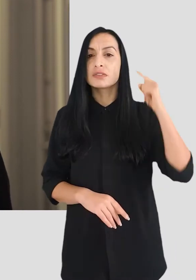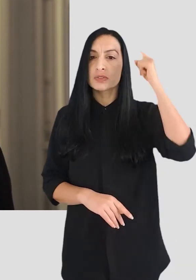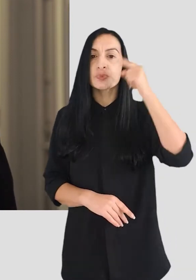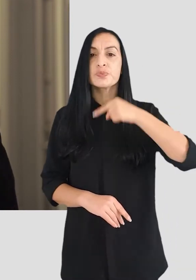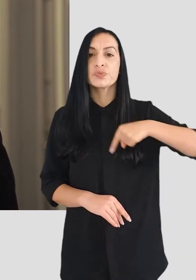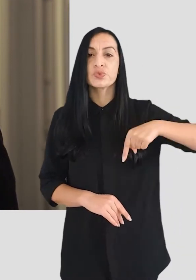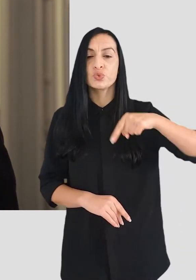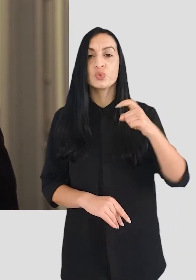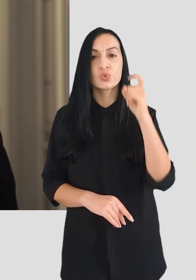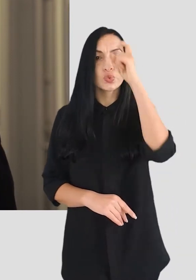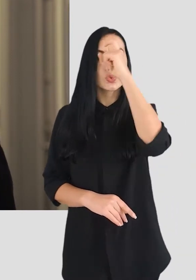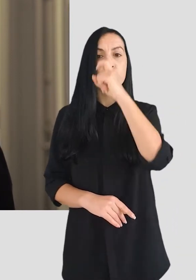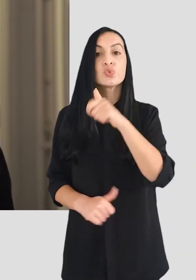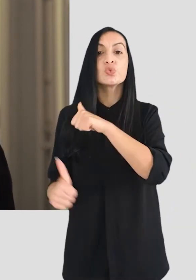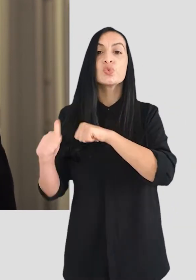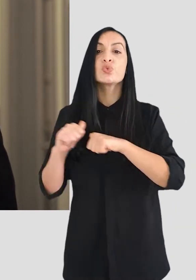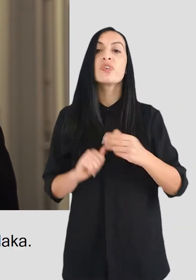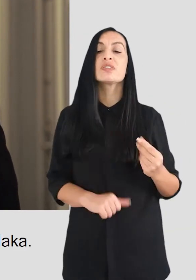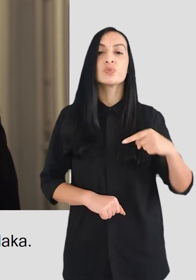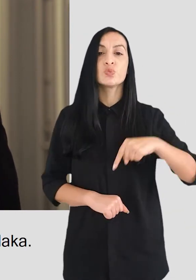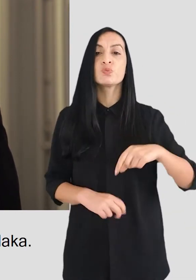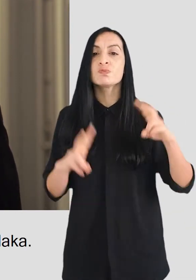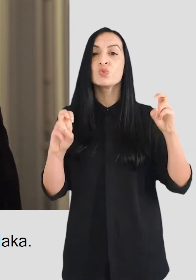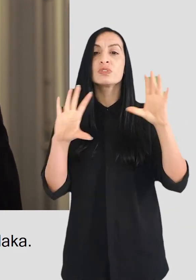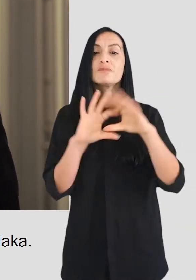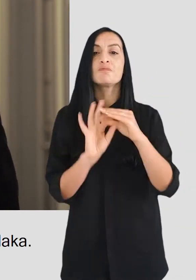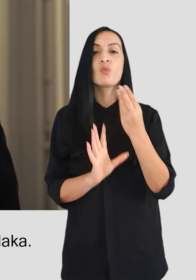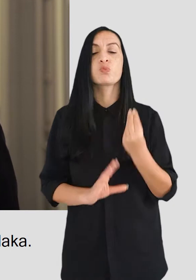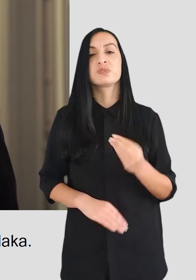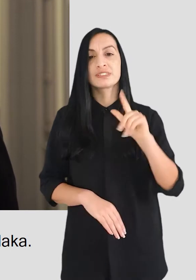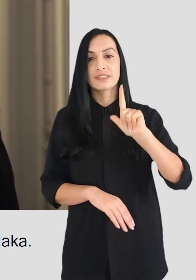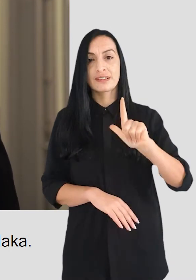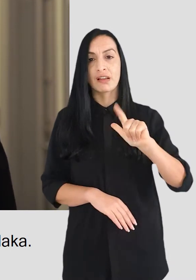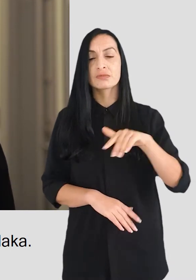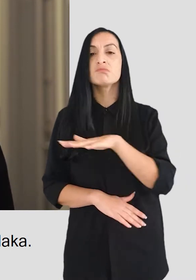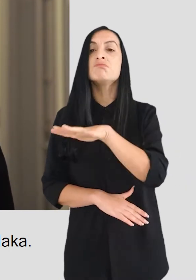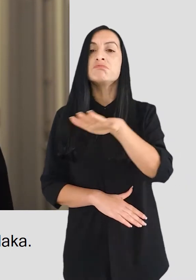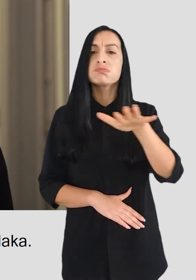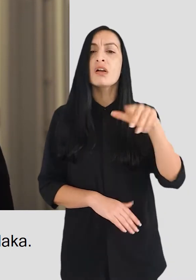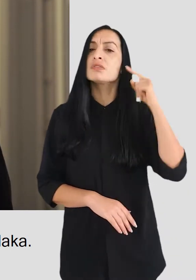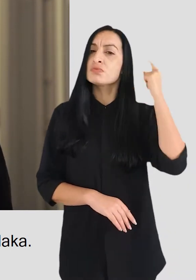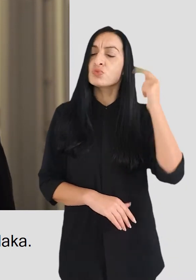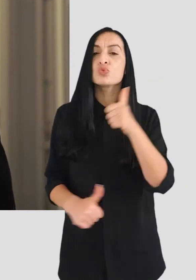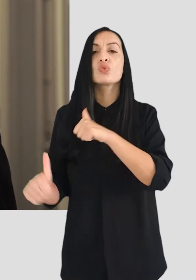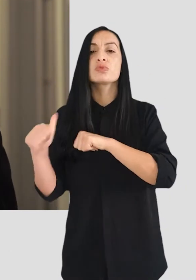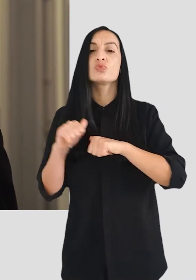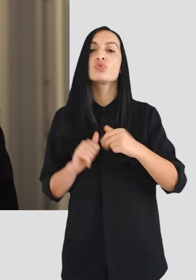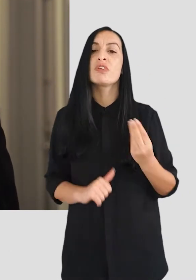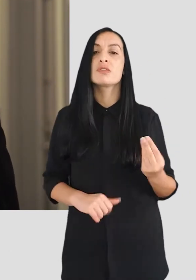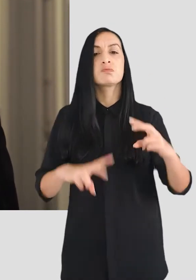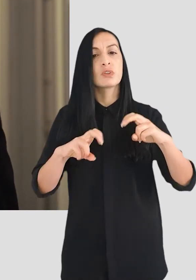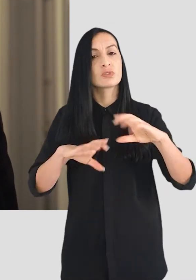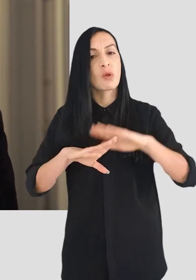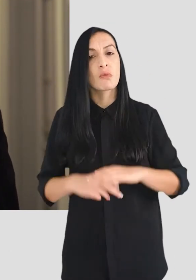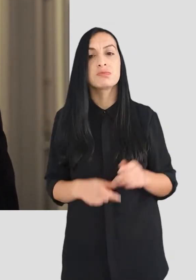dallardan ne yapabiliriz diye. Çünkü üniversiteler bu işin içerisinde olması gerekiyor mutlaka. Herkes